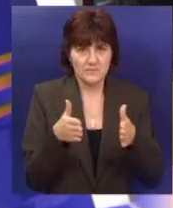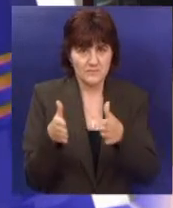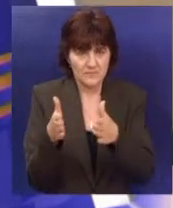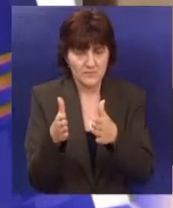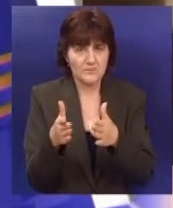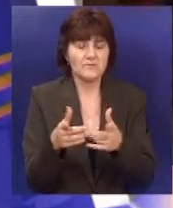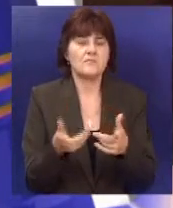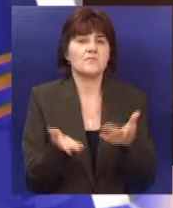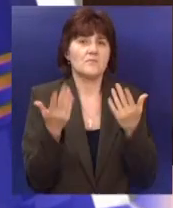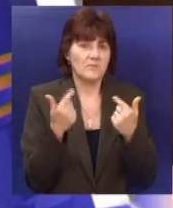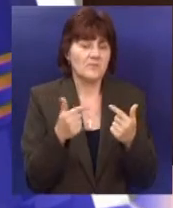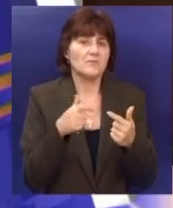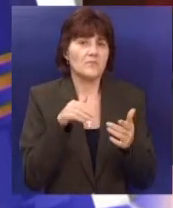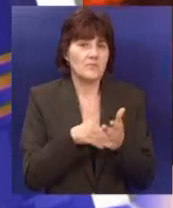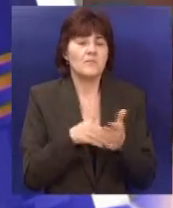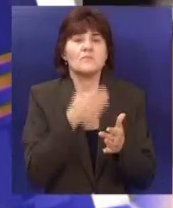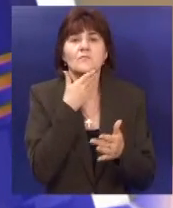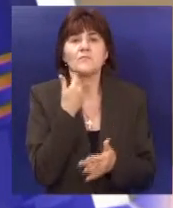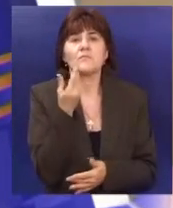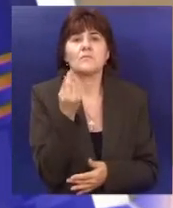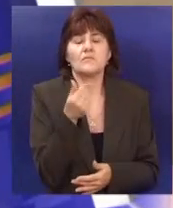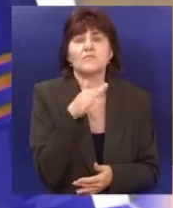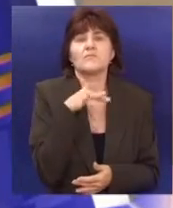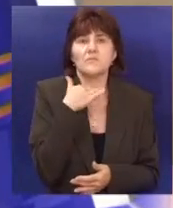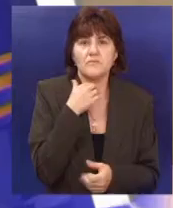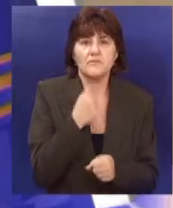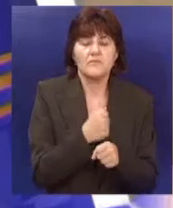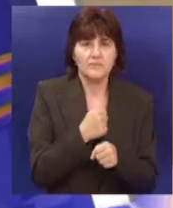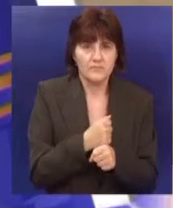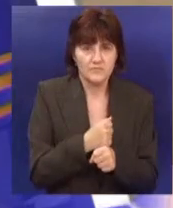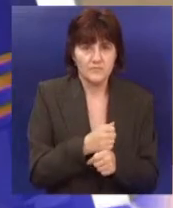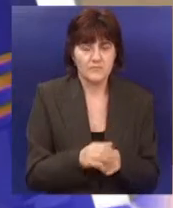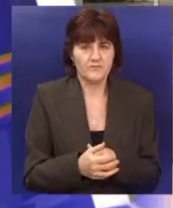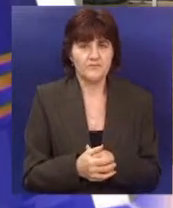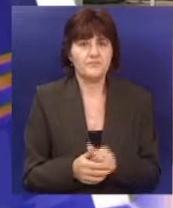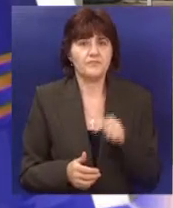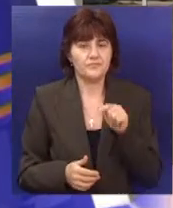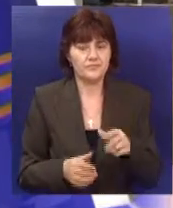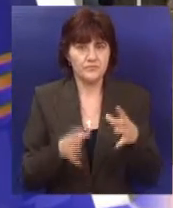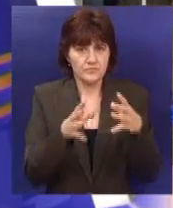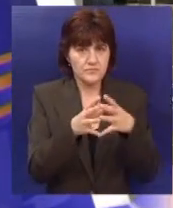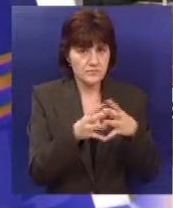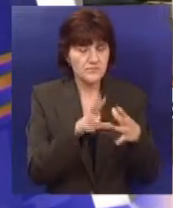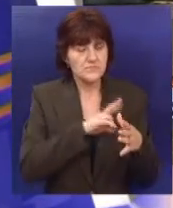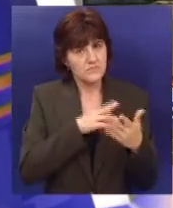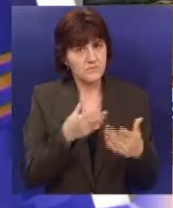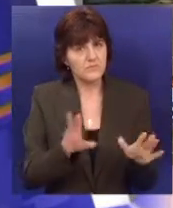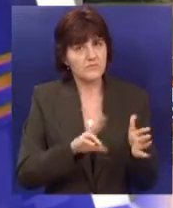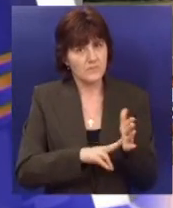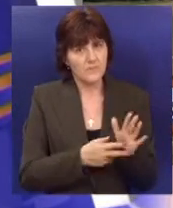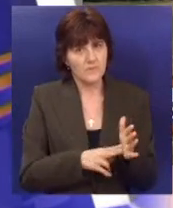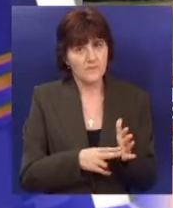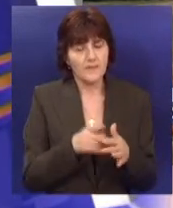ulica, između ostalog i Nišavsku, ali da nema novca za asfaltiranje svih. Pa u našoj mesnoj zajednici ima veoma velikih